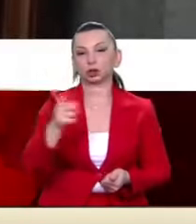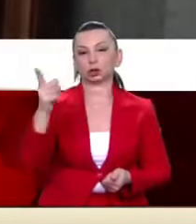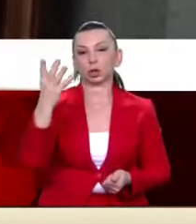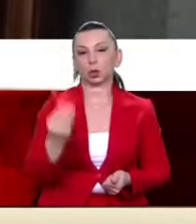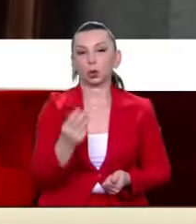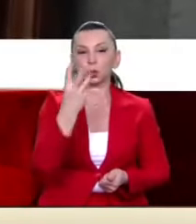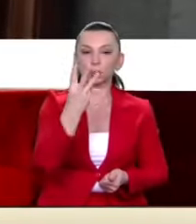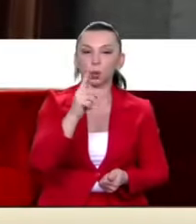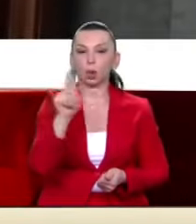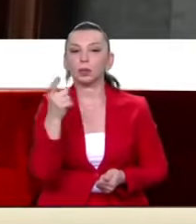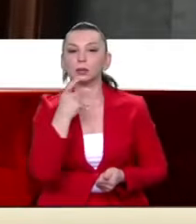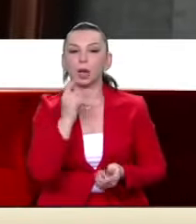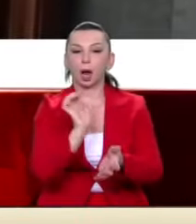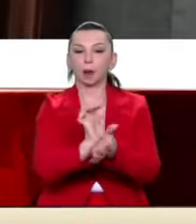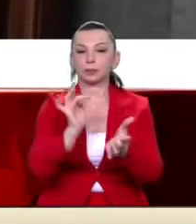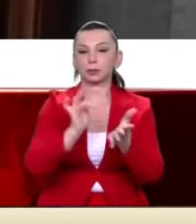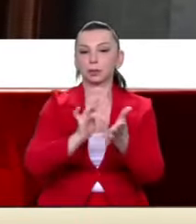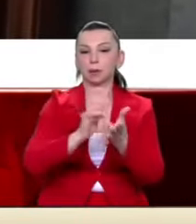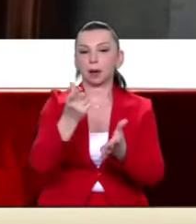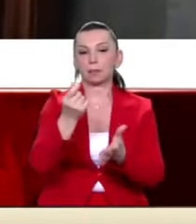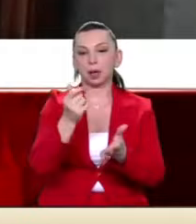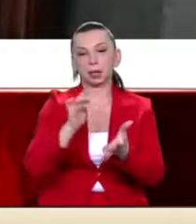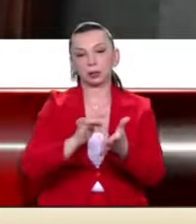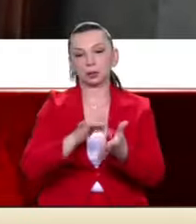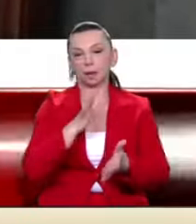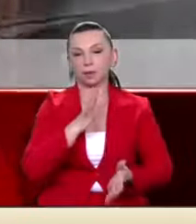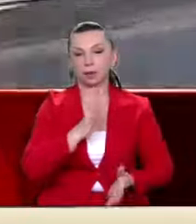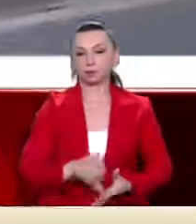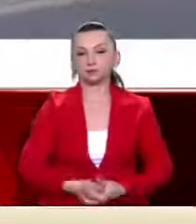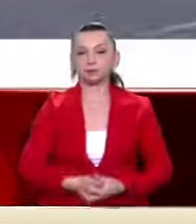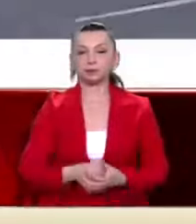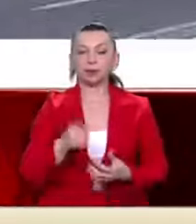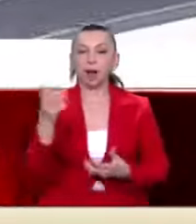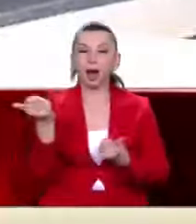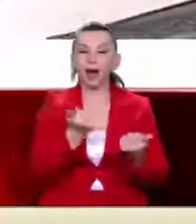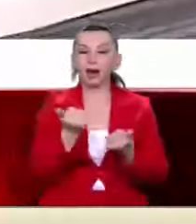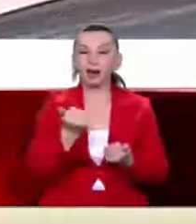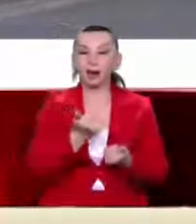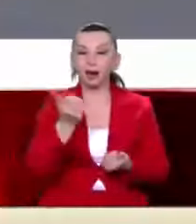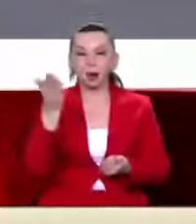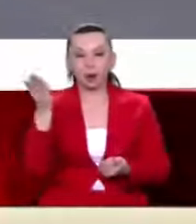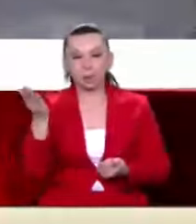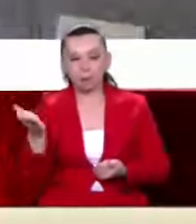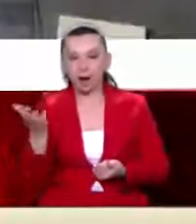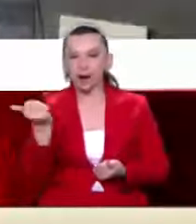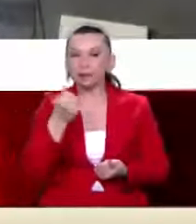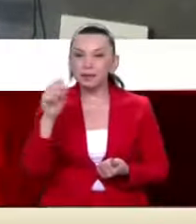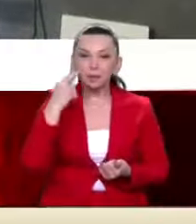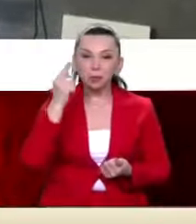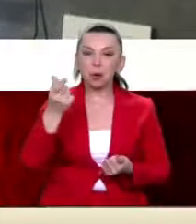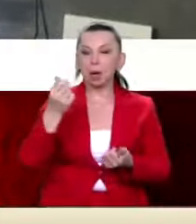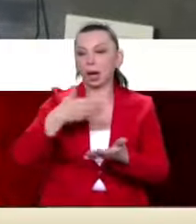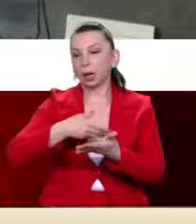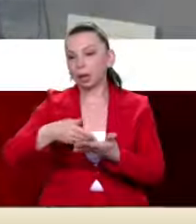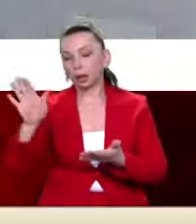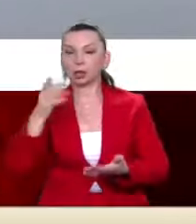yıl arası hapis cezası ve adli para cezasıyla cezalandırılması söz konusudur. Galerici de hem araç sahibinden hem de parayı kaptırdığı